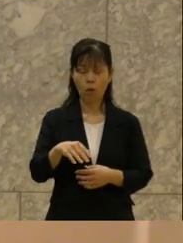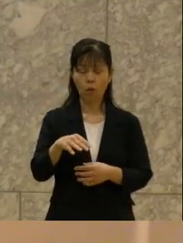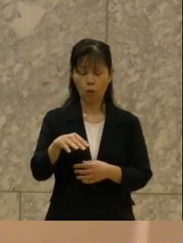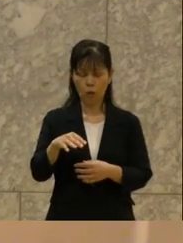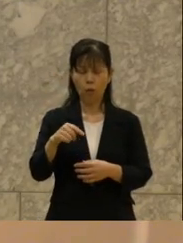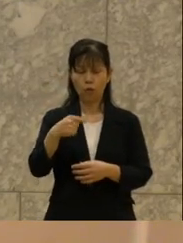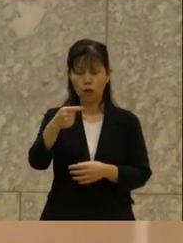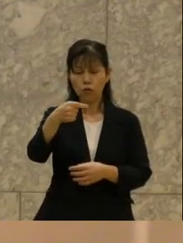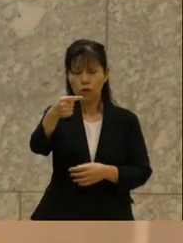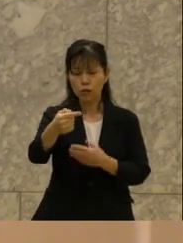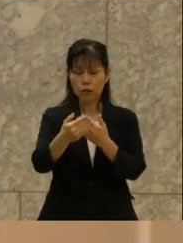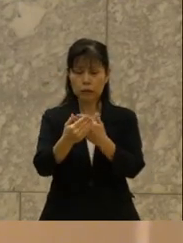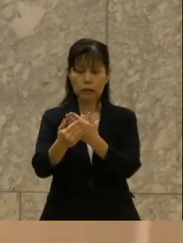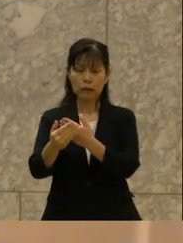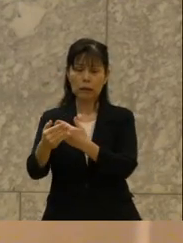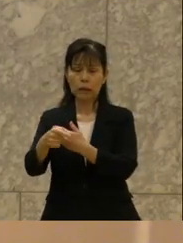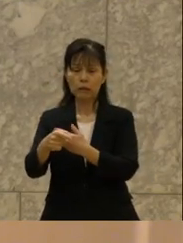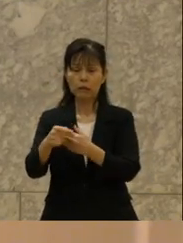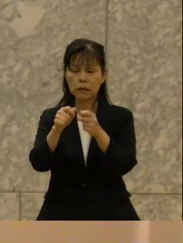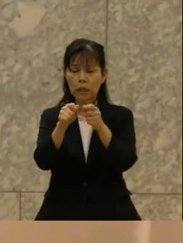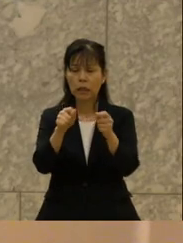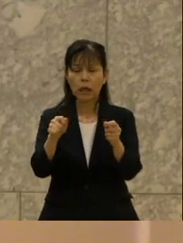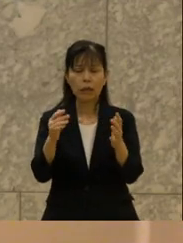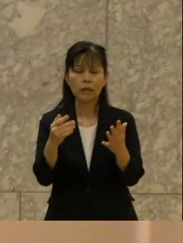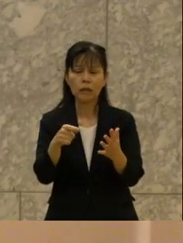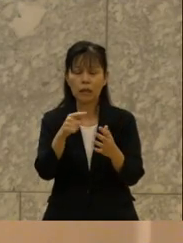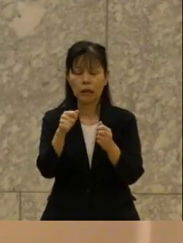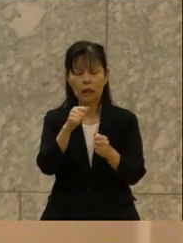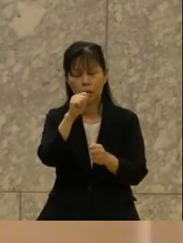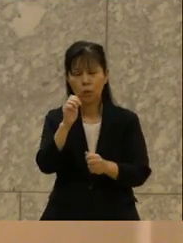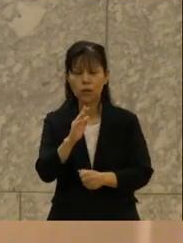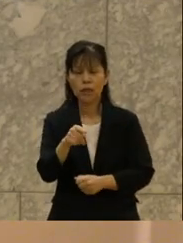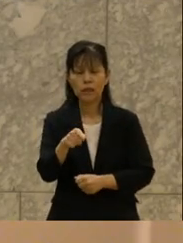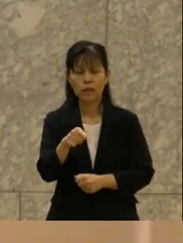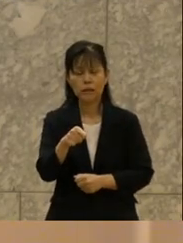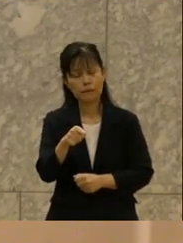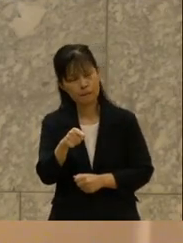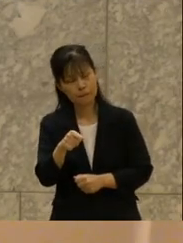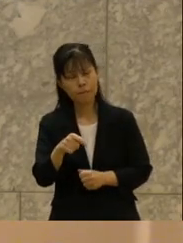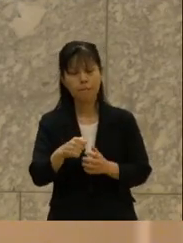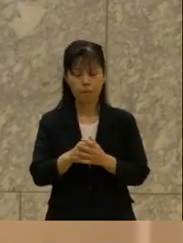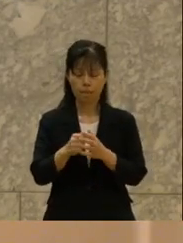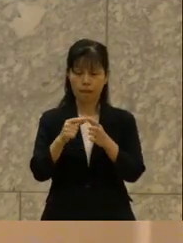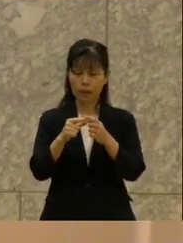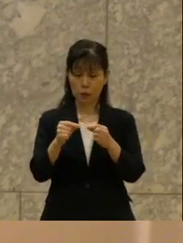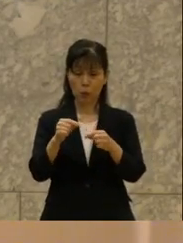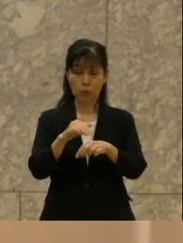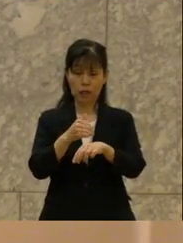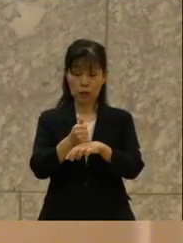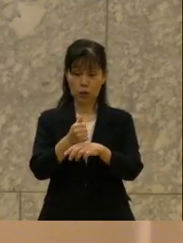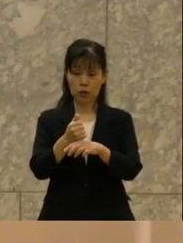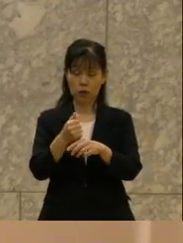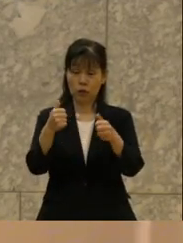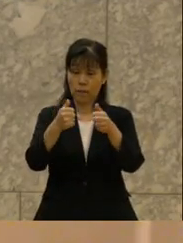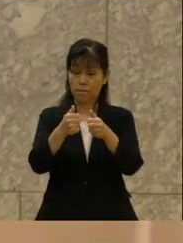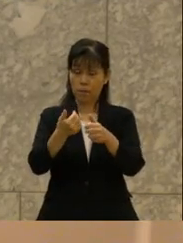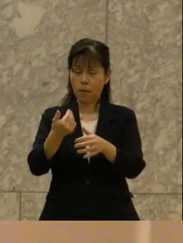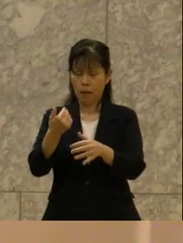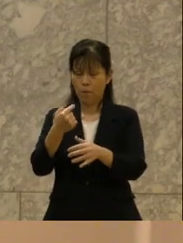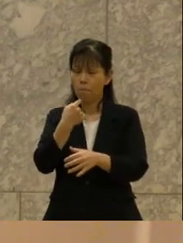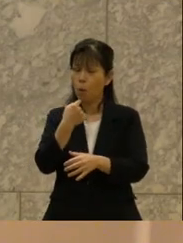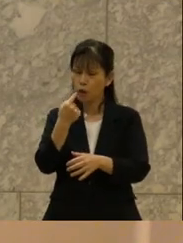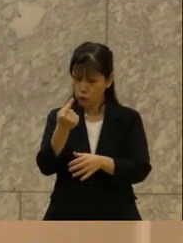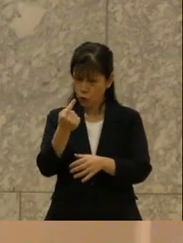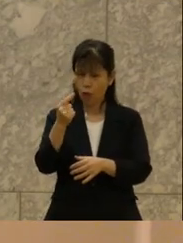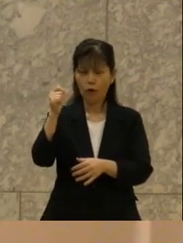が出なくてでももう1回その今回日本選手権前ぐらいにケニアにもう1回